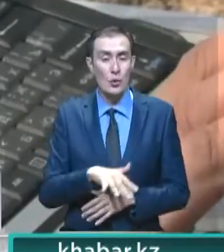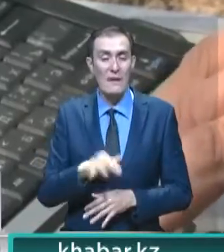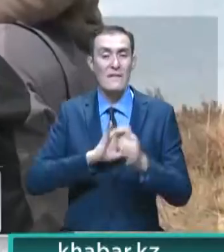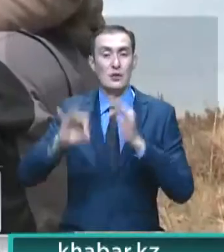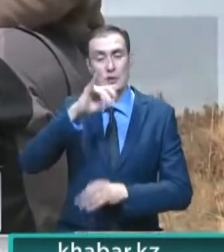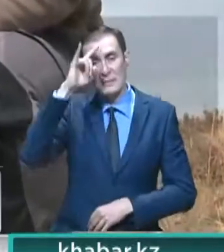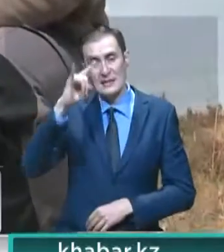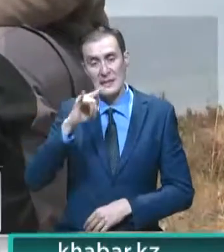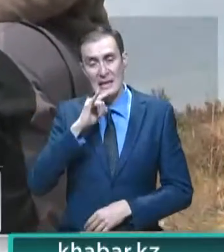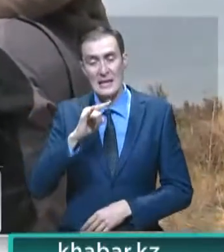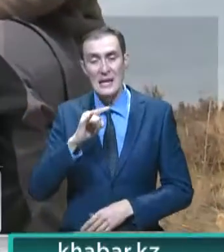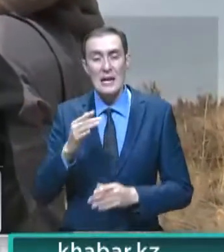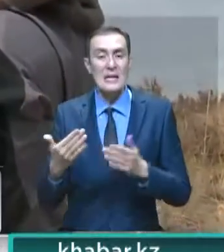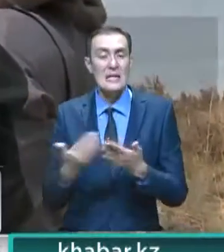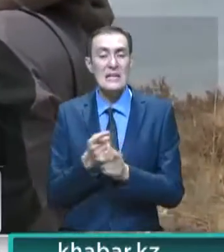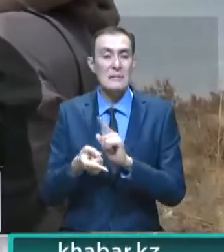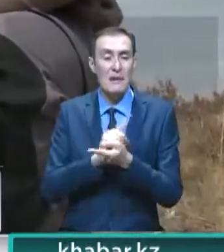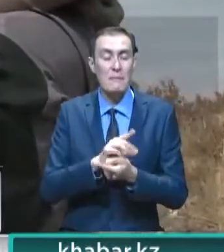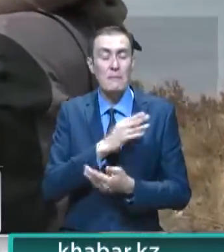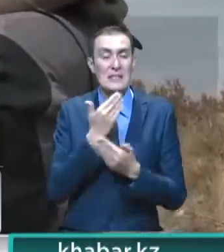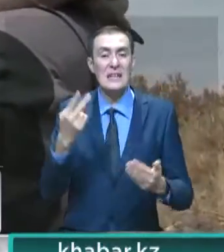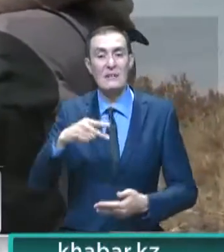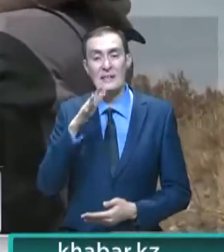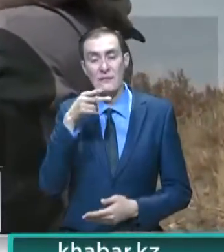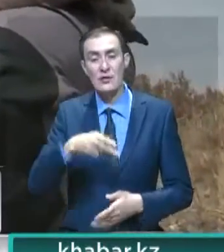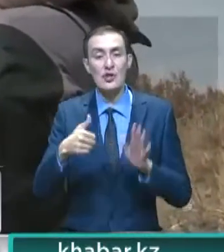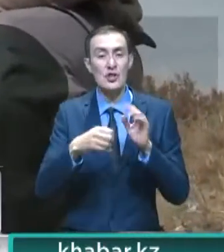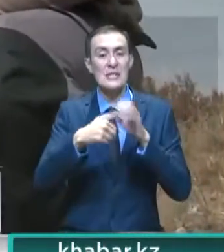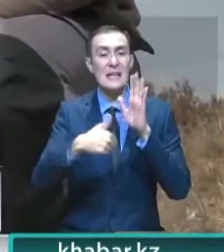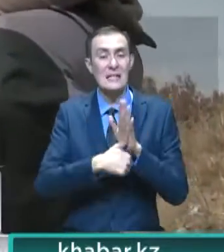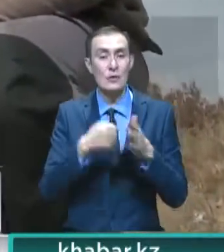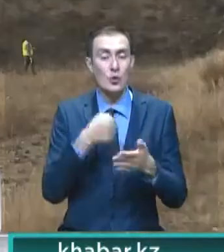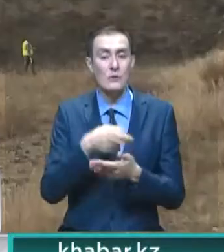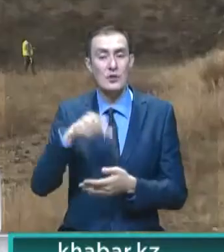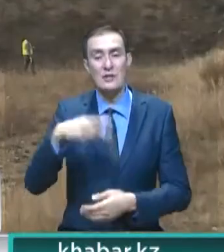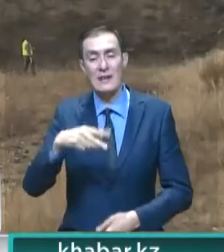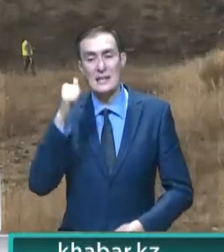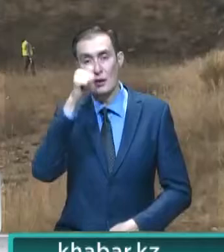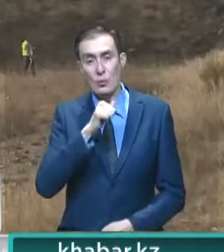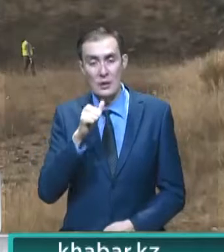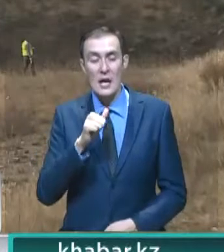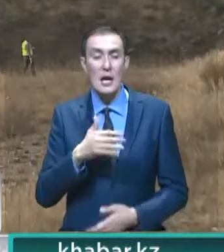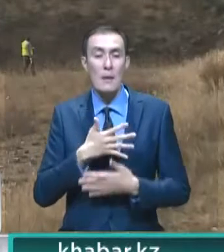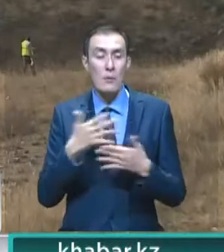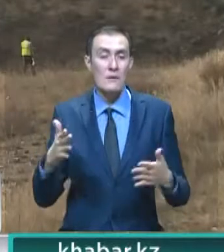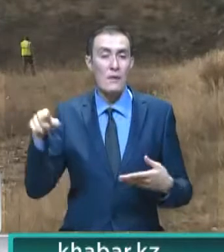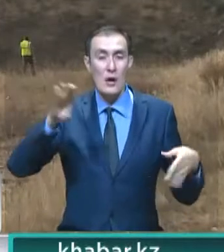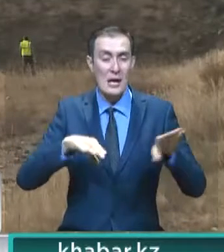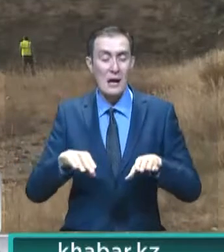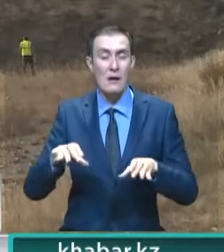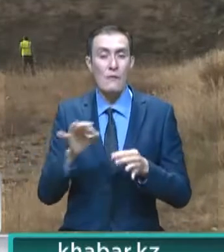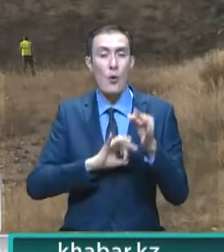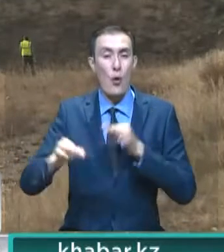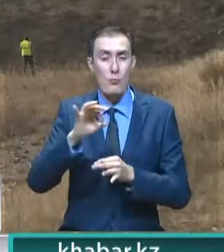Восточном Казахстане не обновлялись последние 20 лет. Между тем, с 2016 по 2020 год преимущественно в горных районах